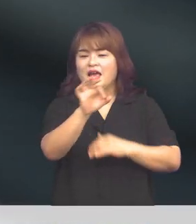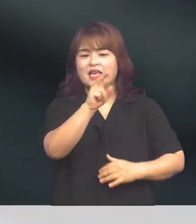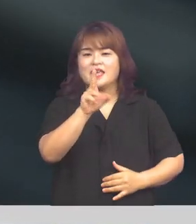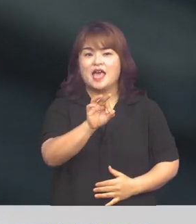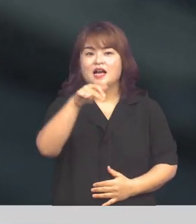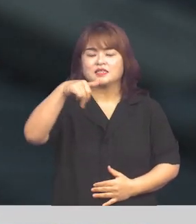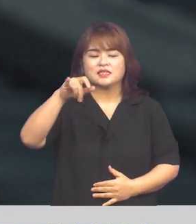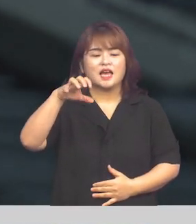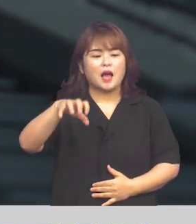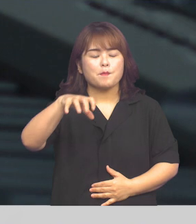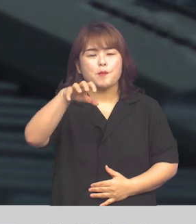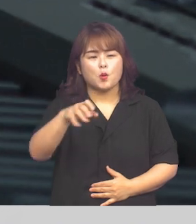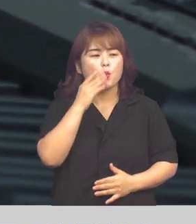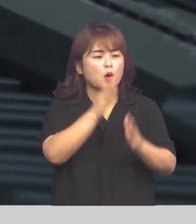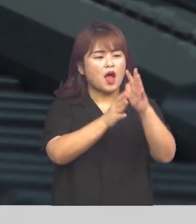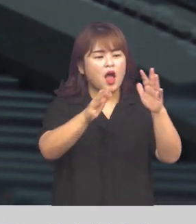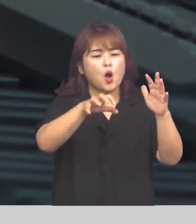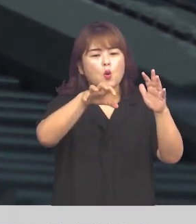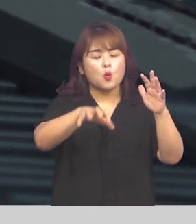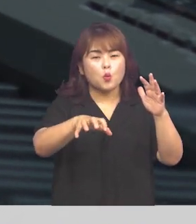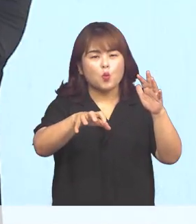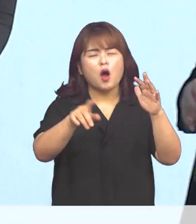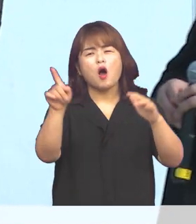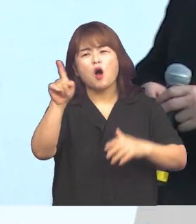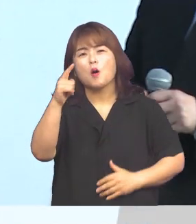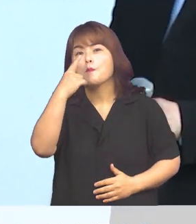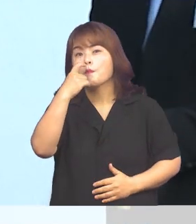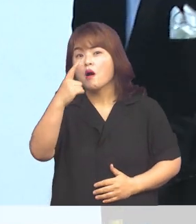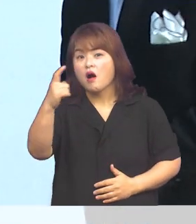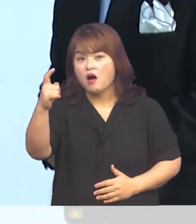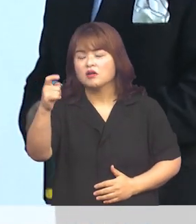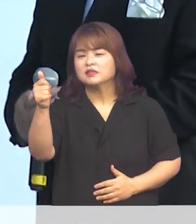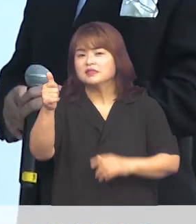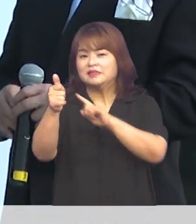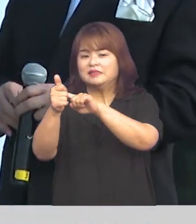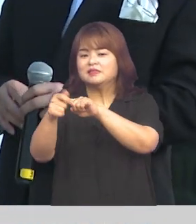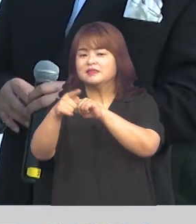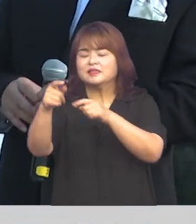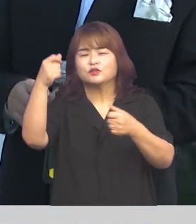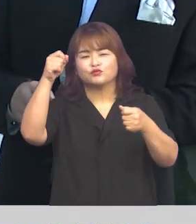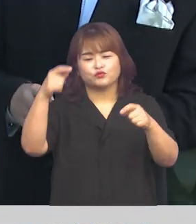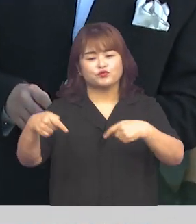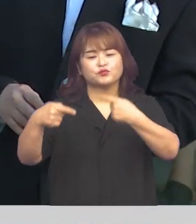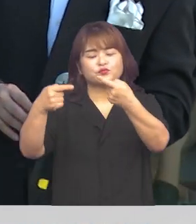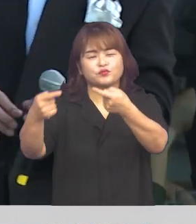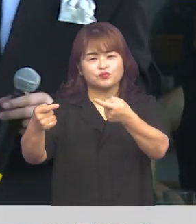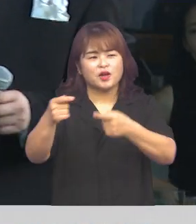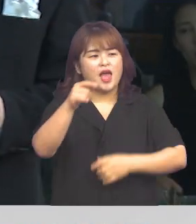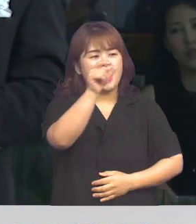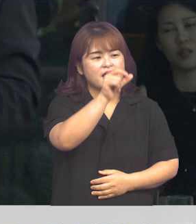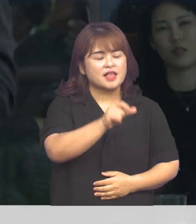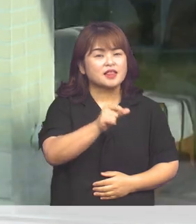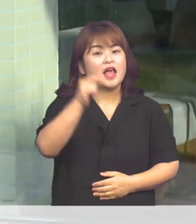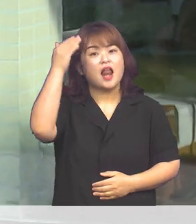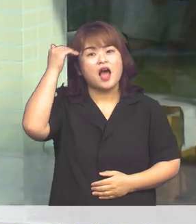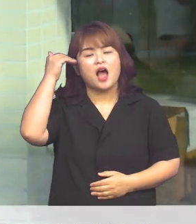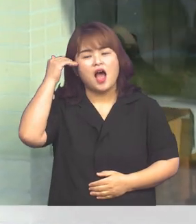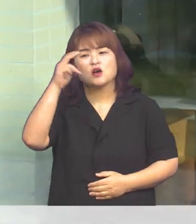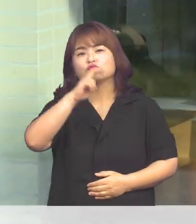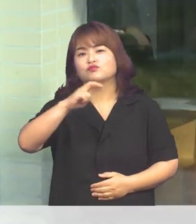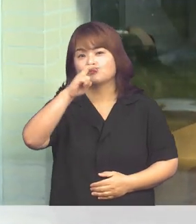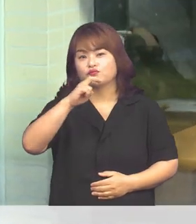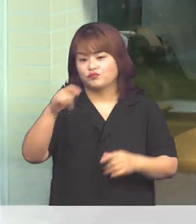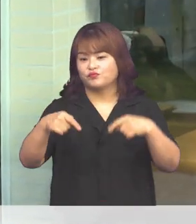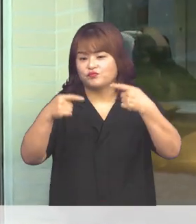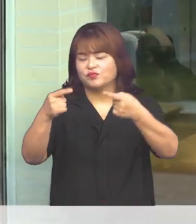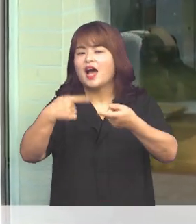처인구 양지면 한 카페의 야외 잔디광장에서 열린 어썸가이즈 콘서트에 방문해 이탈리아 가곡과 한국 가곡을